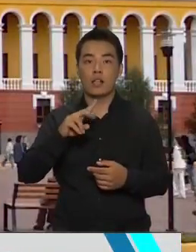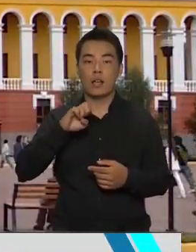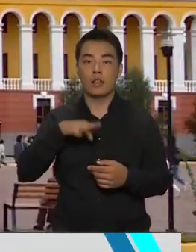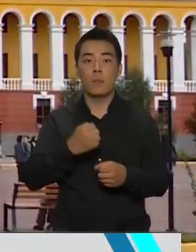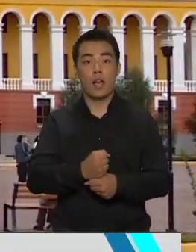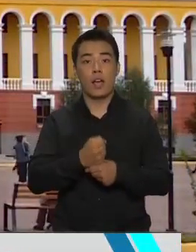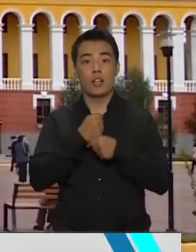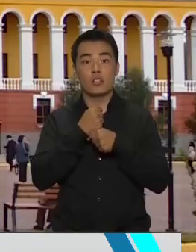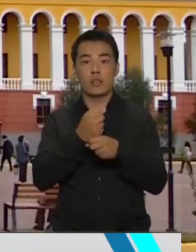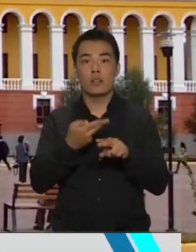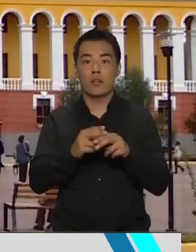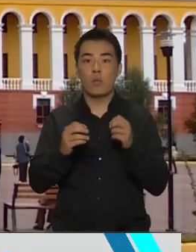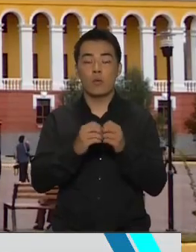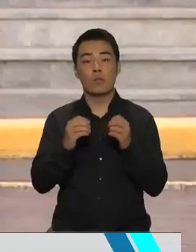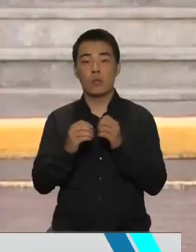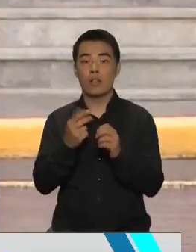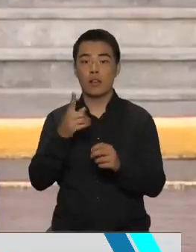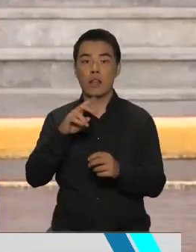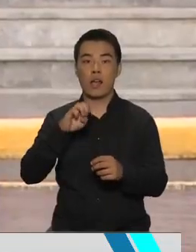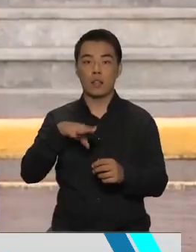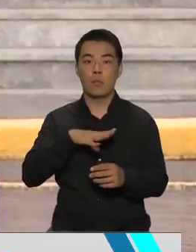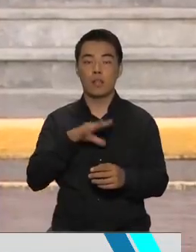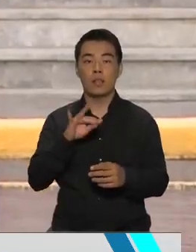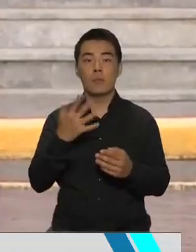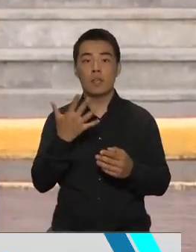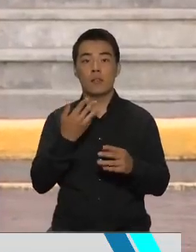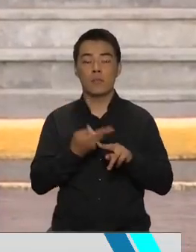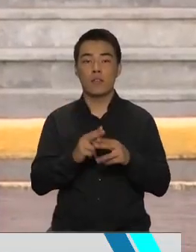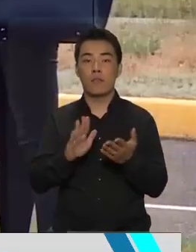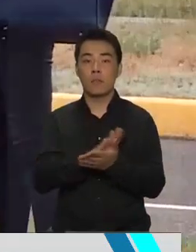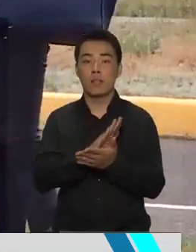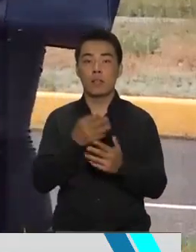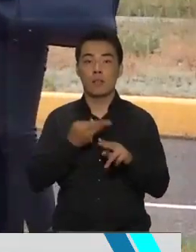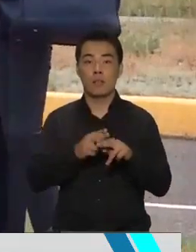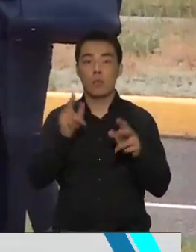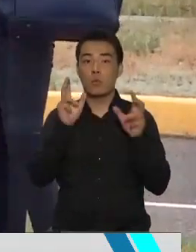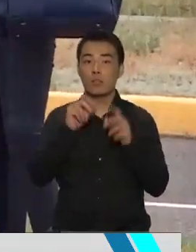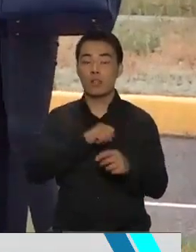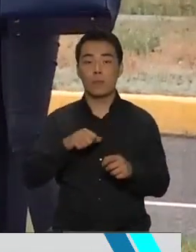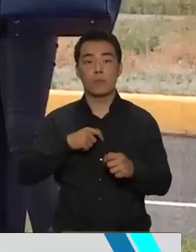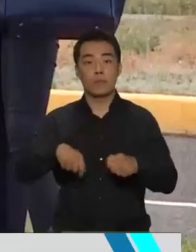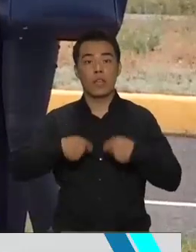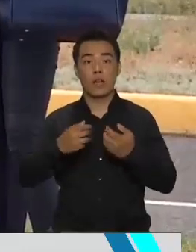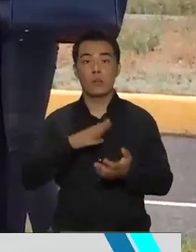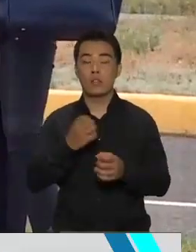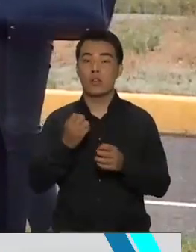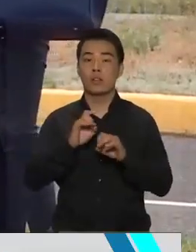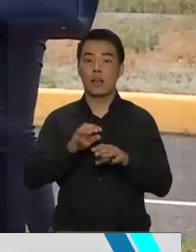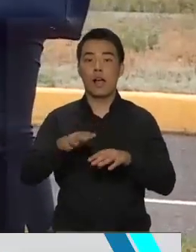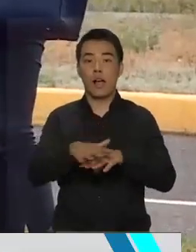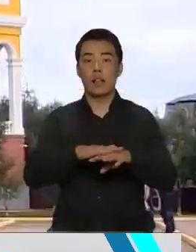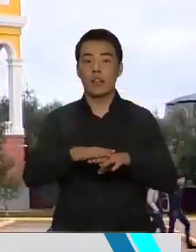қоры 10-10-нан грант бөлді. Тағы 5 үміткерге тегін оқу мүмкіндігін университеттің өзі берді. Айта кетейін,